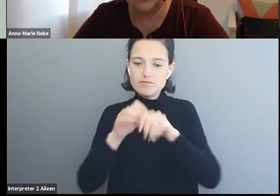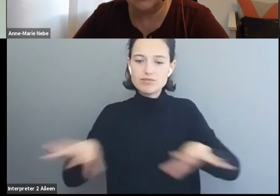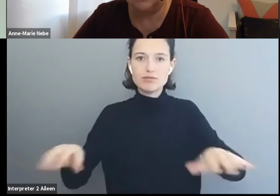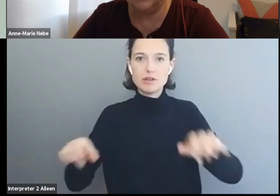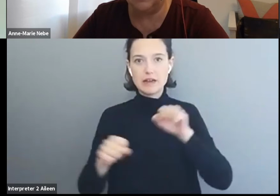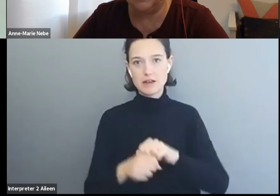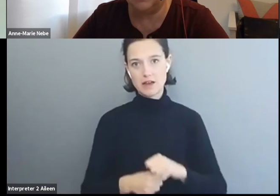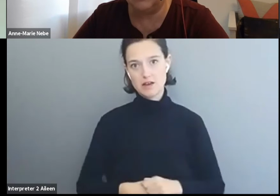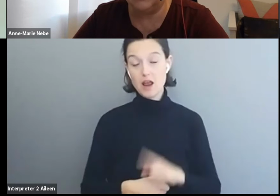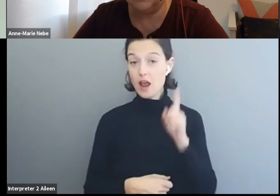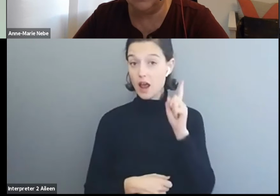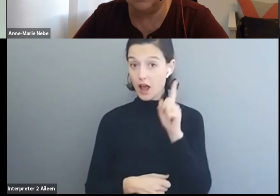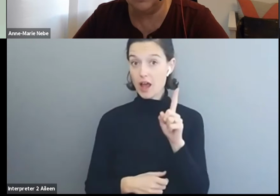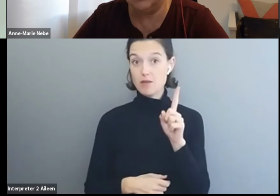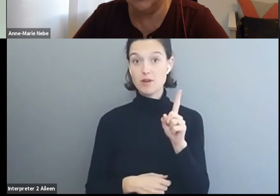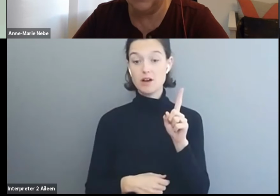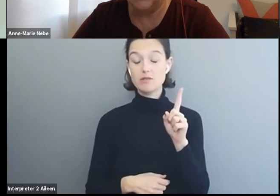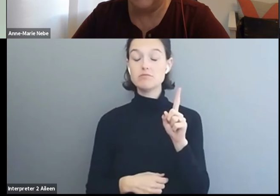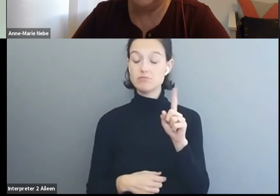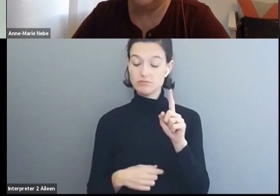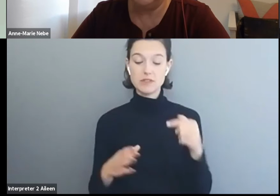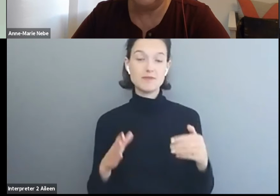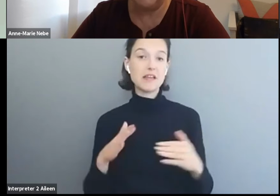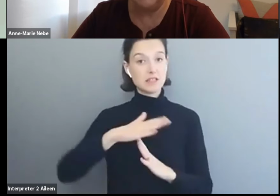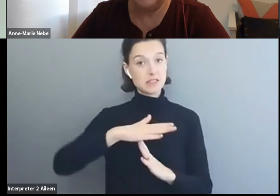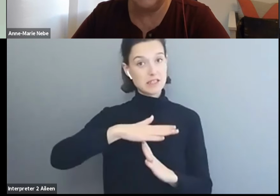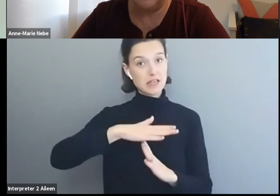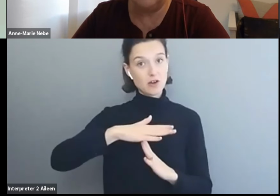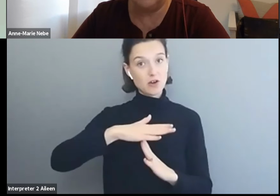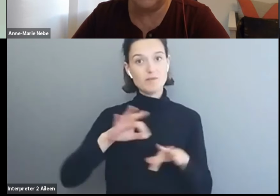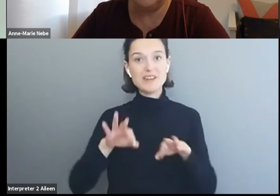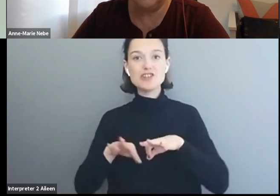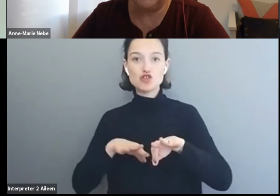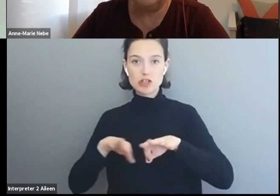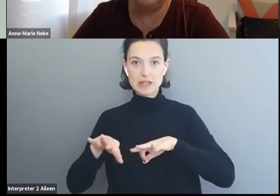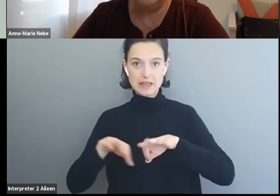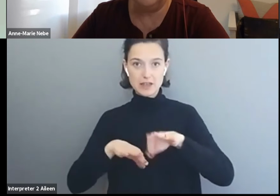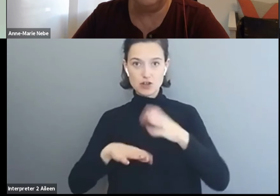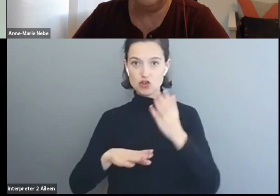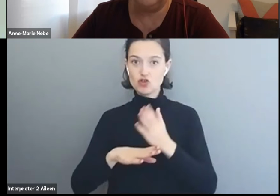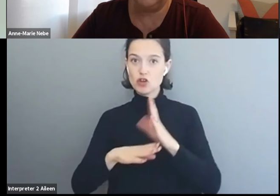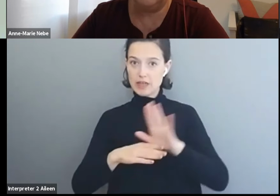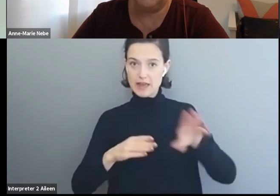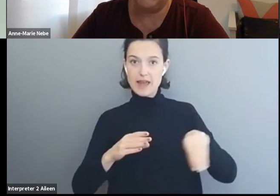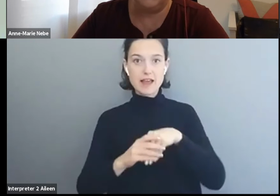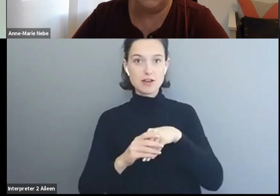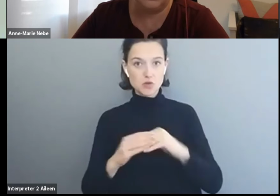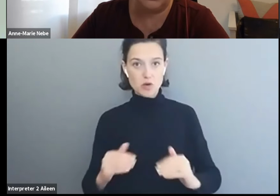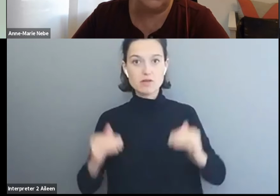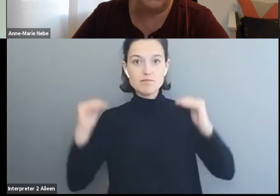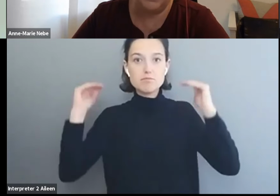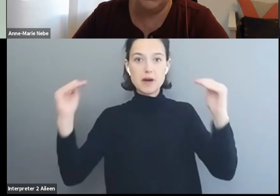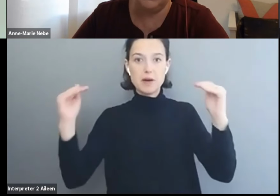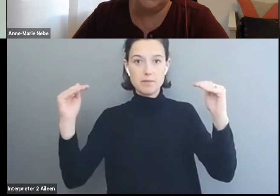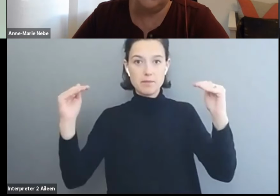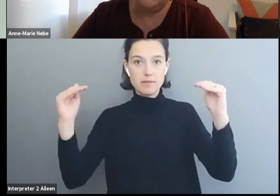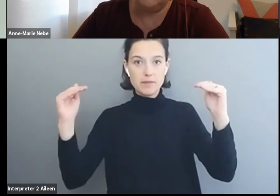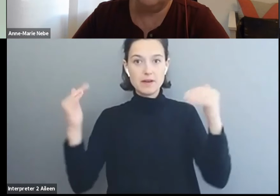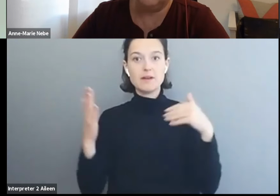strategisch sind wir in der Telekom sehr inklusiv aufgestellt. Wir haben mit der Kampagne Hashtag